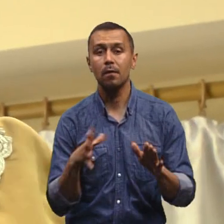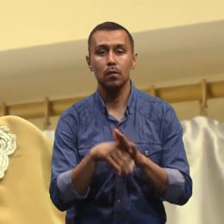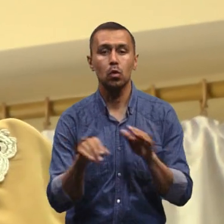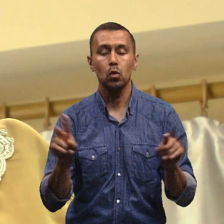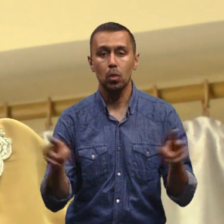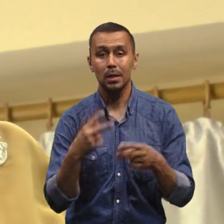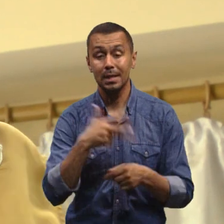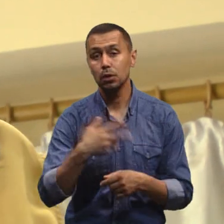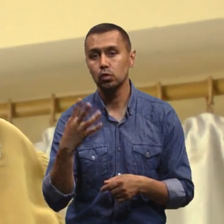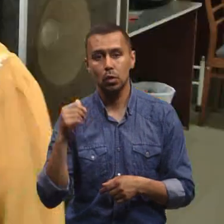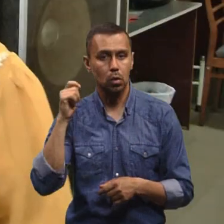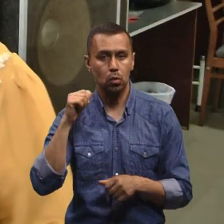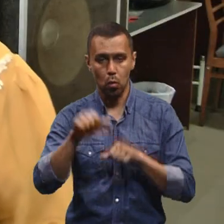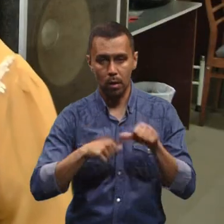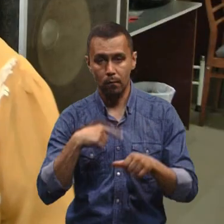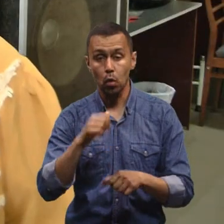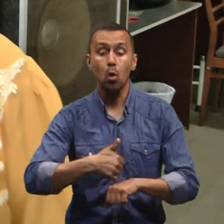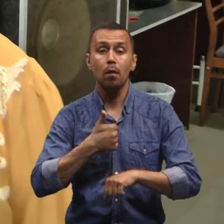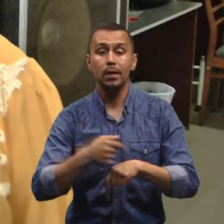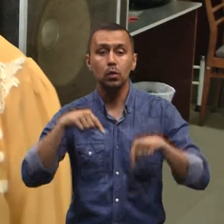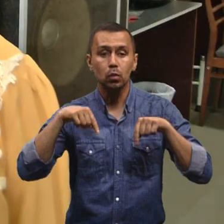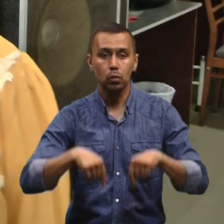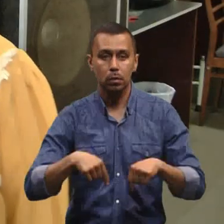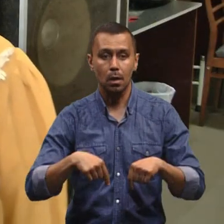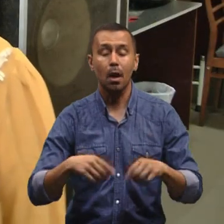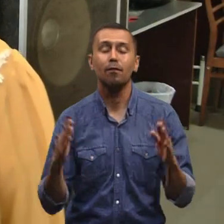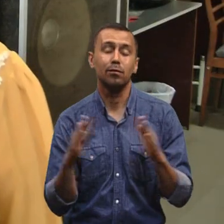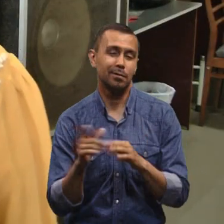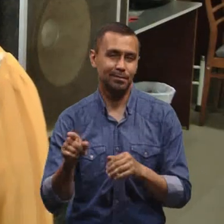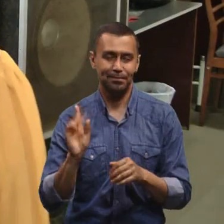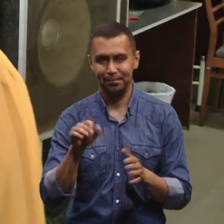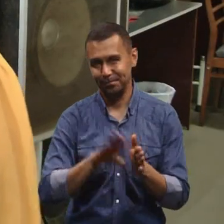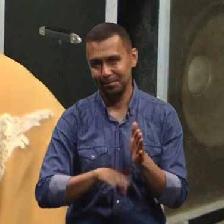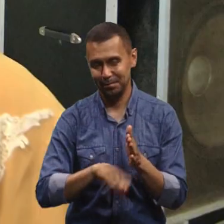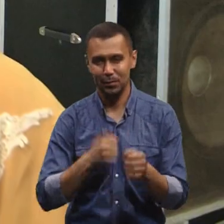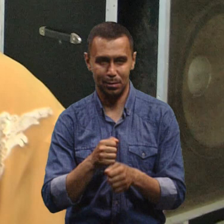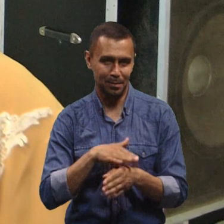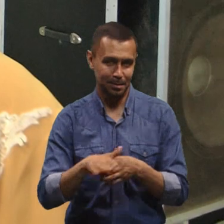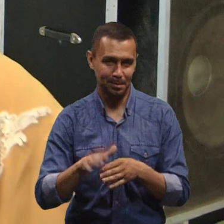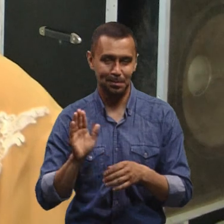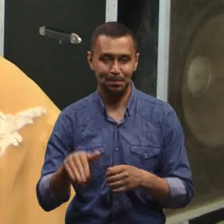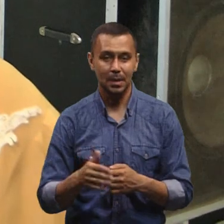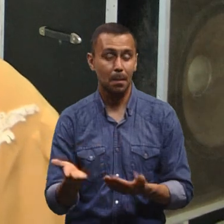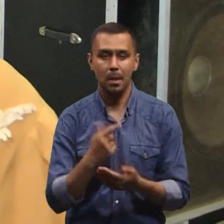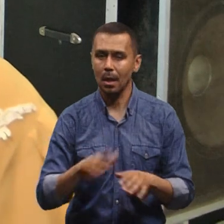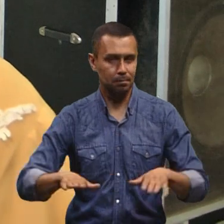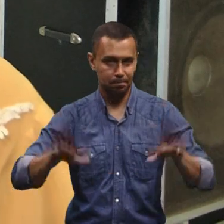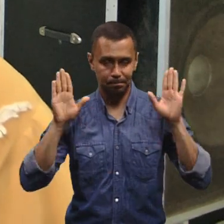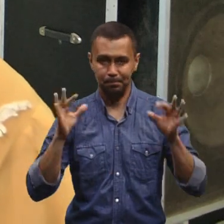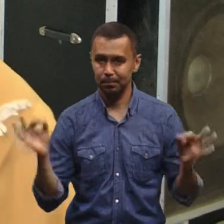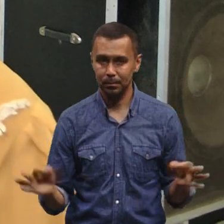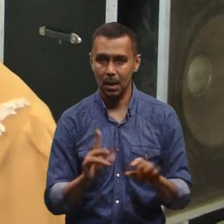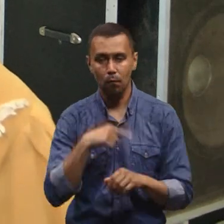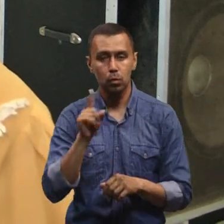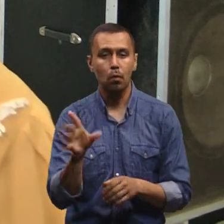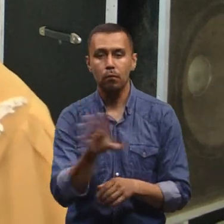«УТОСу» 34 роки та каже. Головне тут, а вдома там зробиться. Ми не опускаємо руки, не